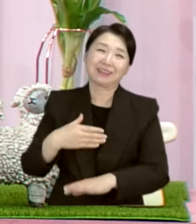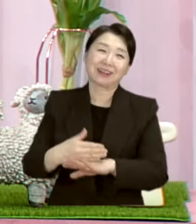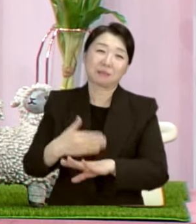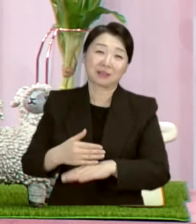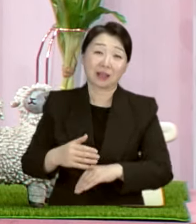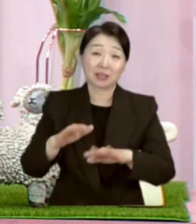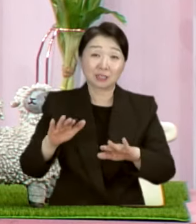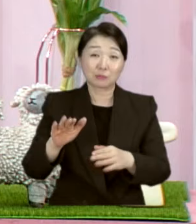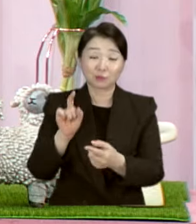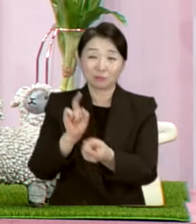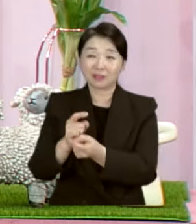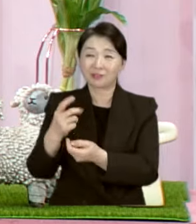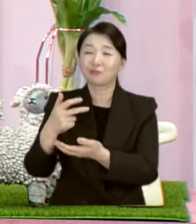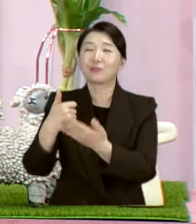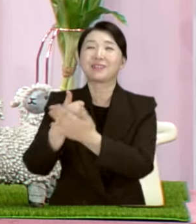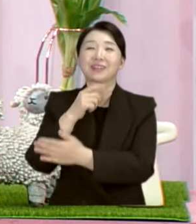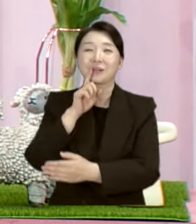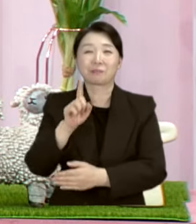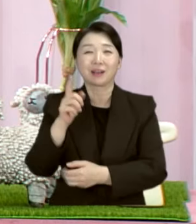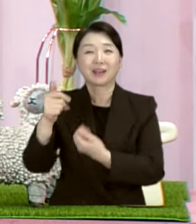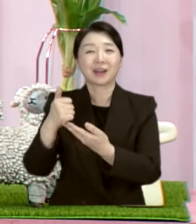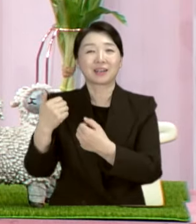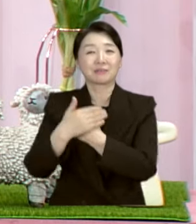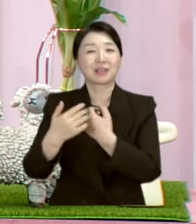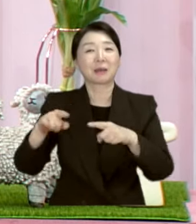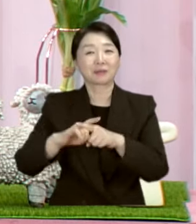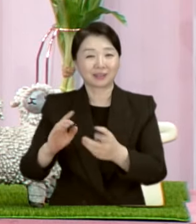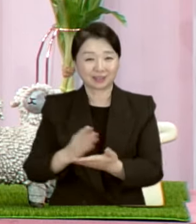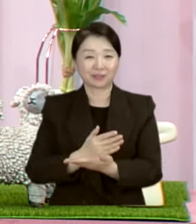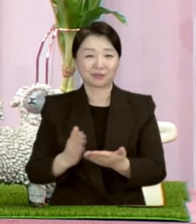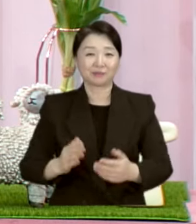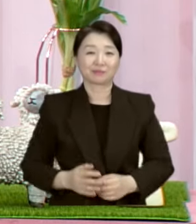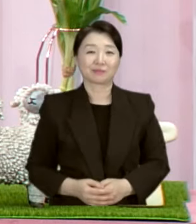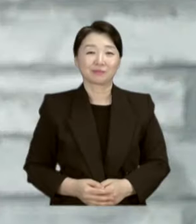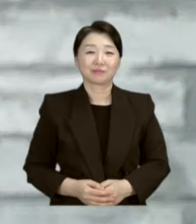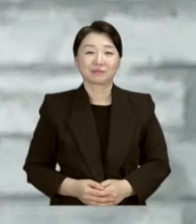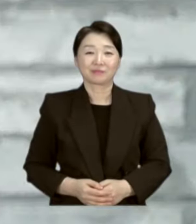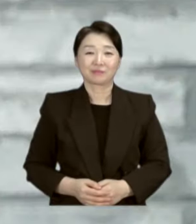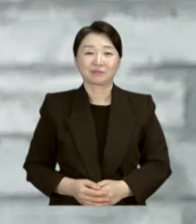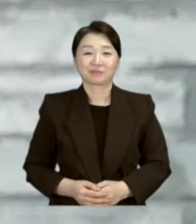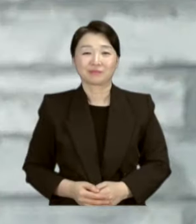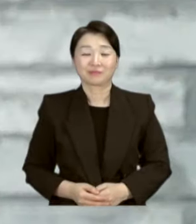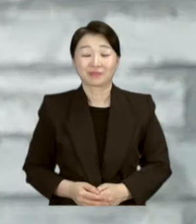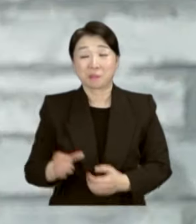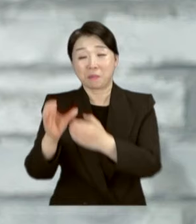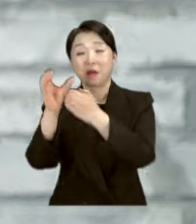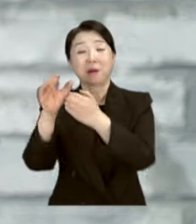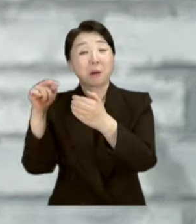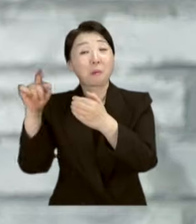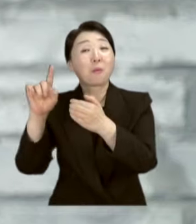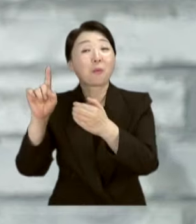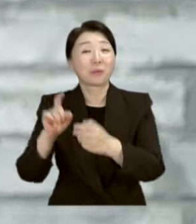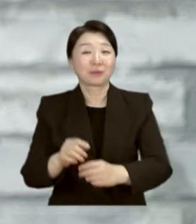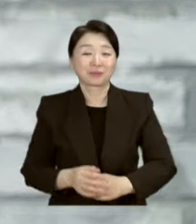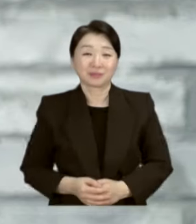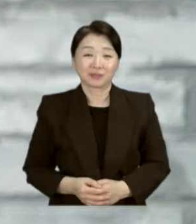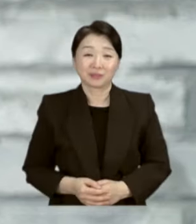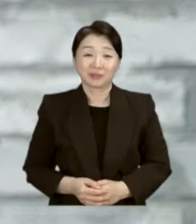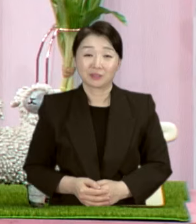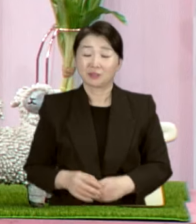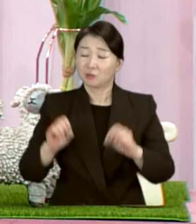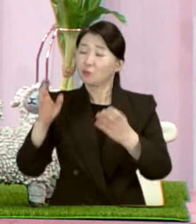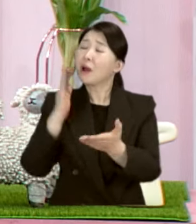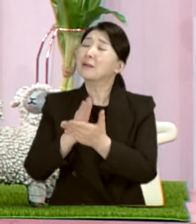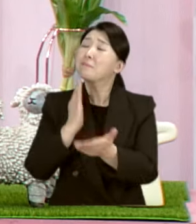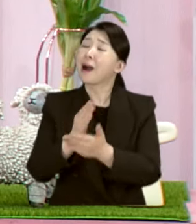지금도 만나면 주님의 은혜라고 항상 하나님의 은혜를 나누기도 하죠. 뭐라고 대들었는데요? 대들기도 해요? 전도